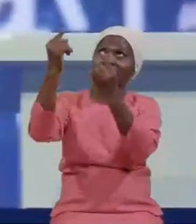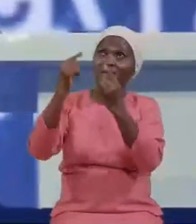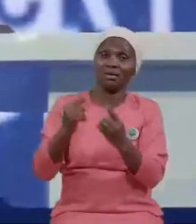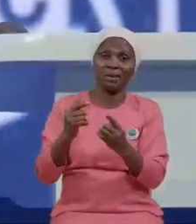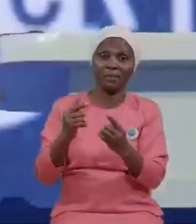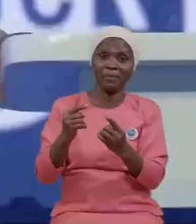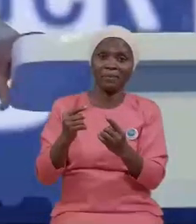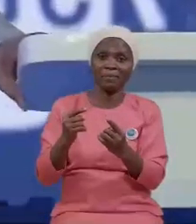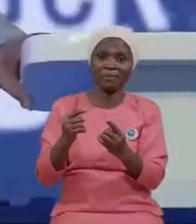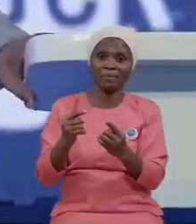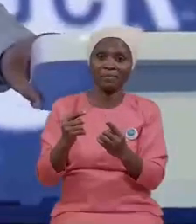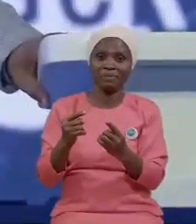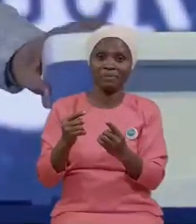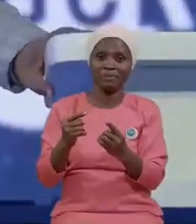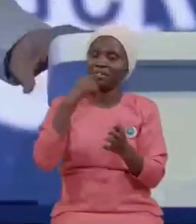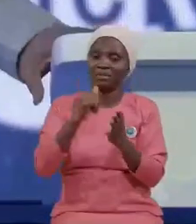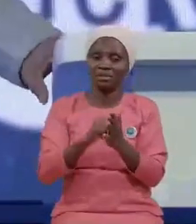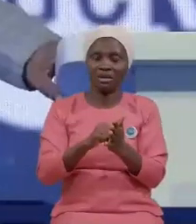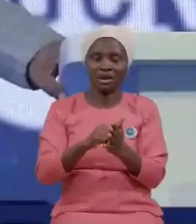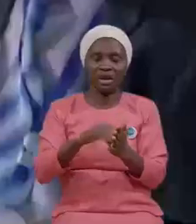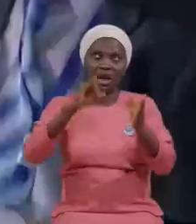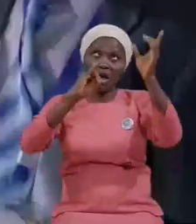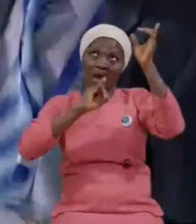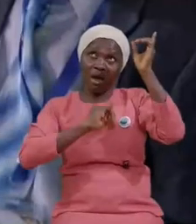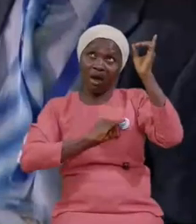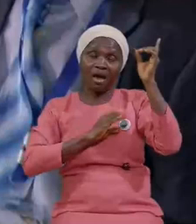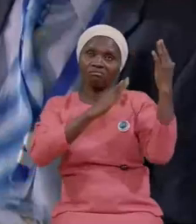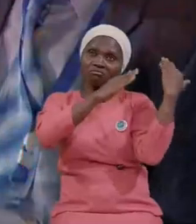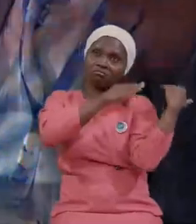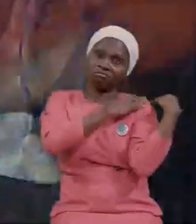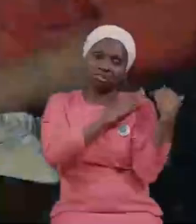il est venu, il a dit, je vais porter ça, son châtiment.